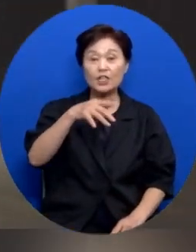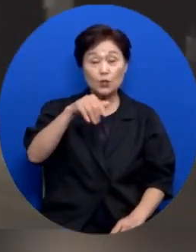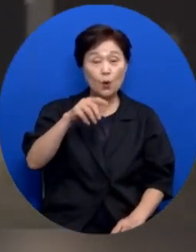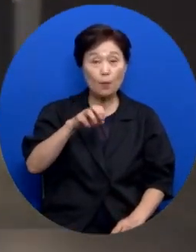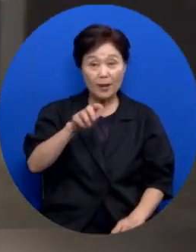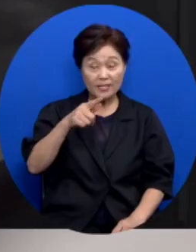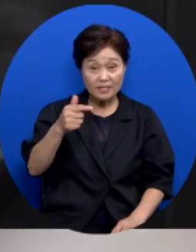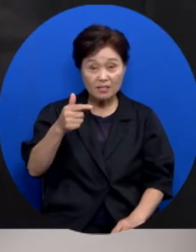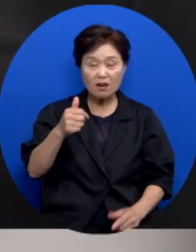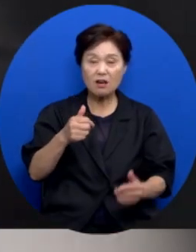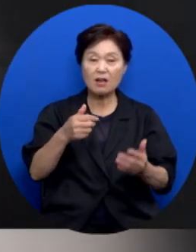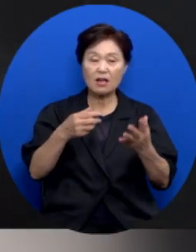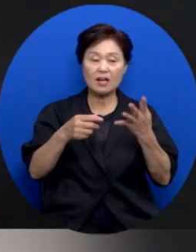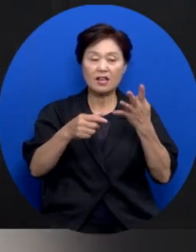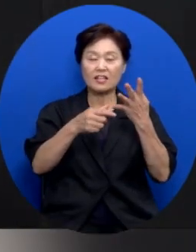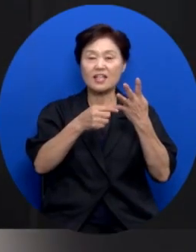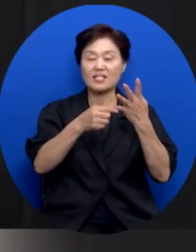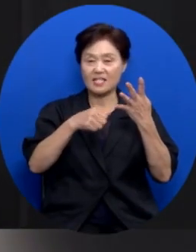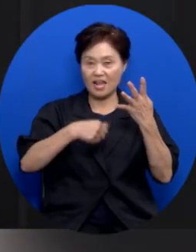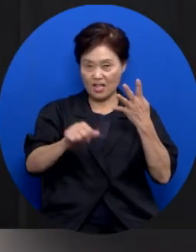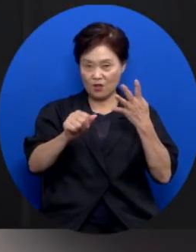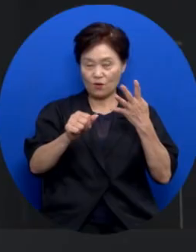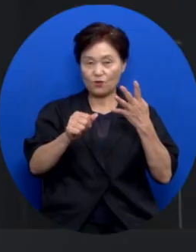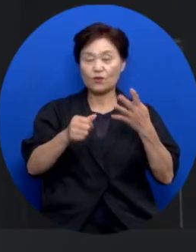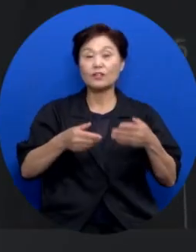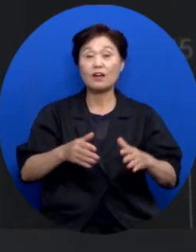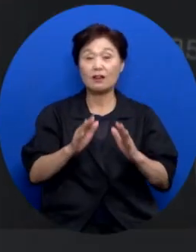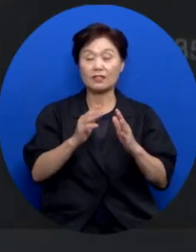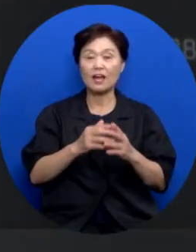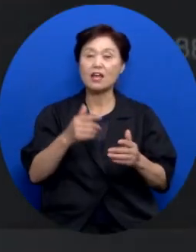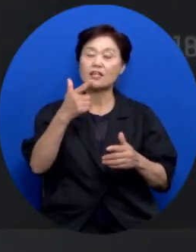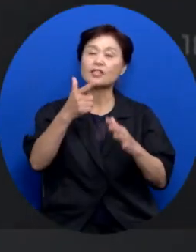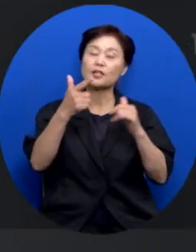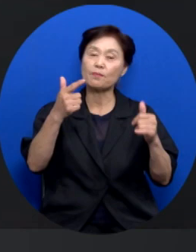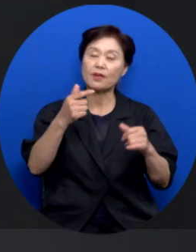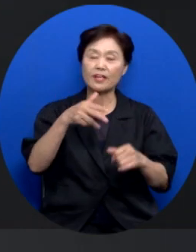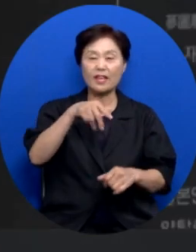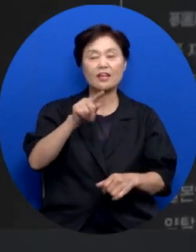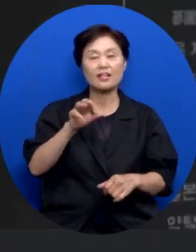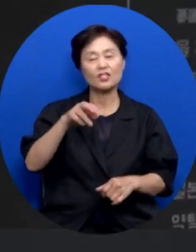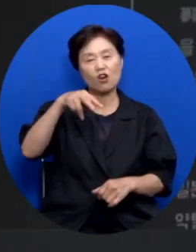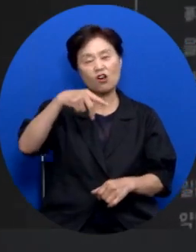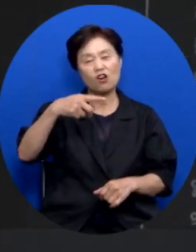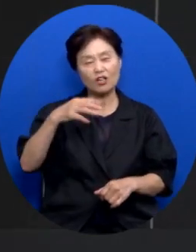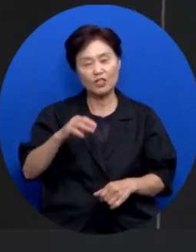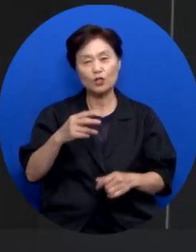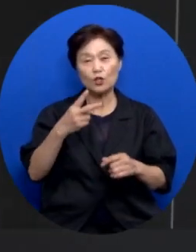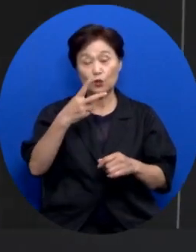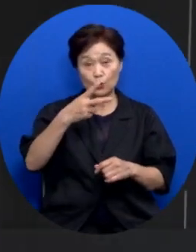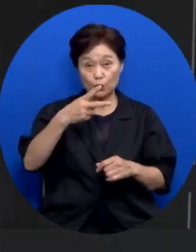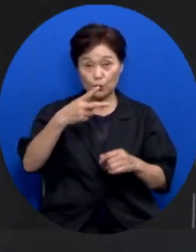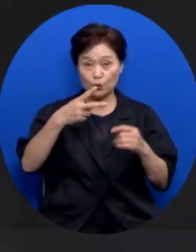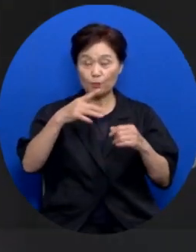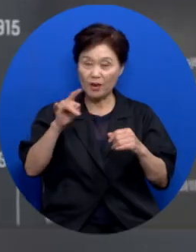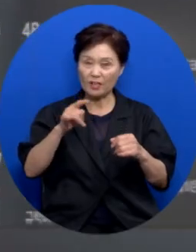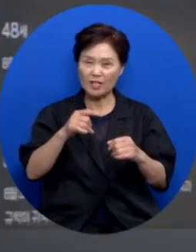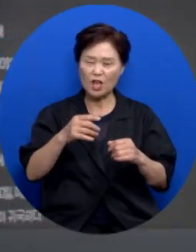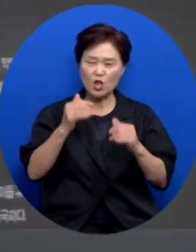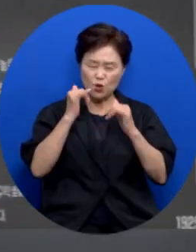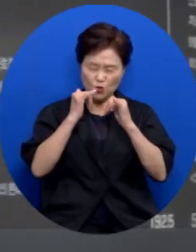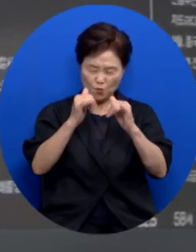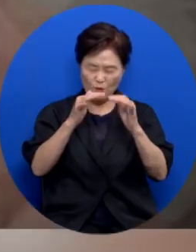집안은 백사 이항복을 비롯해 여섯명의 정승과 두명의 대제학을 배출한